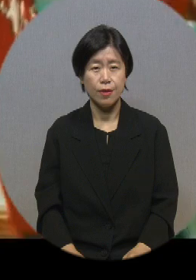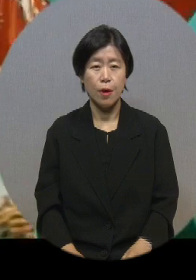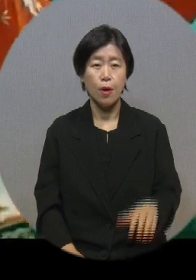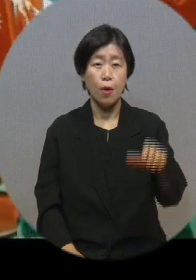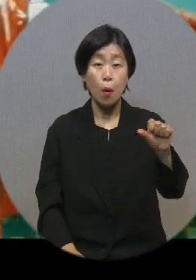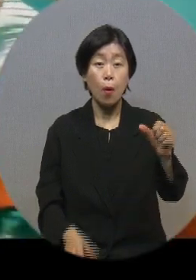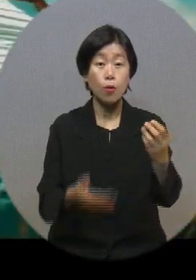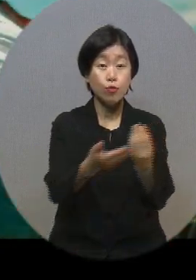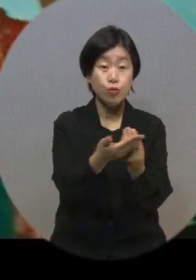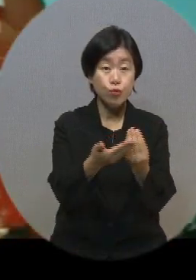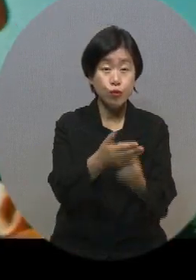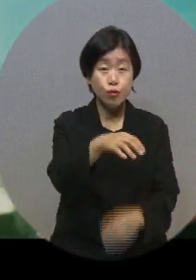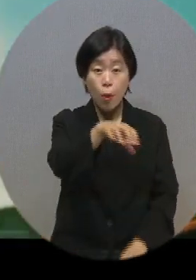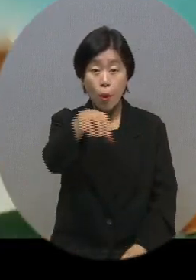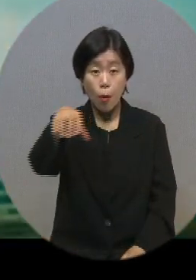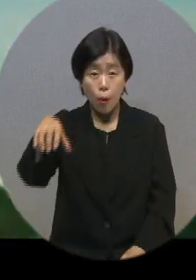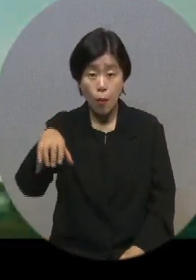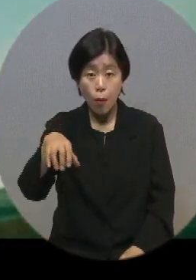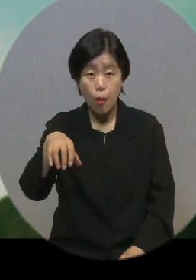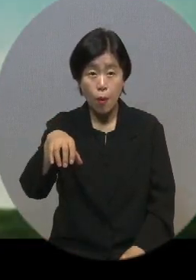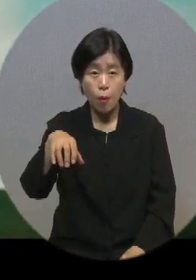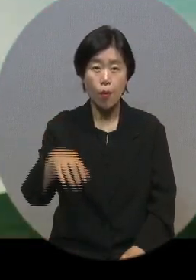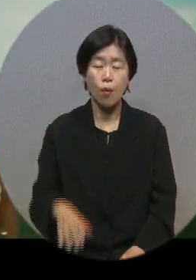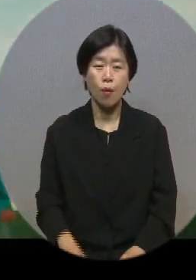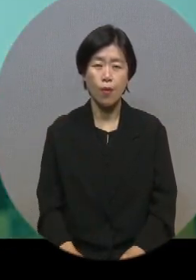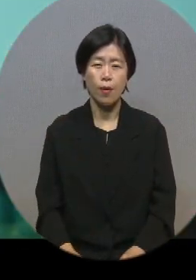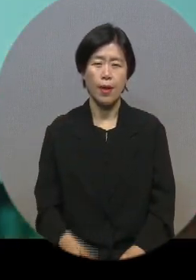오륙도 돌고 돌며 아래 지는